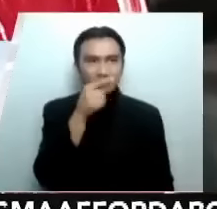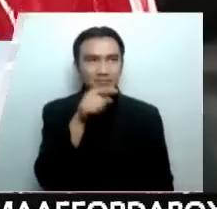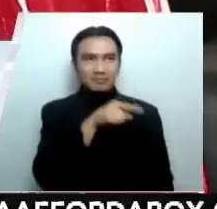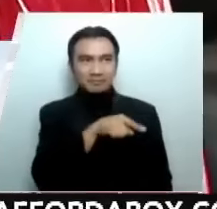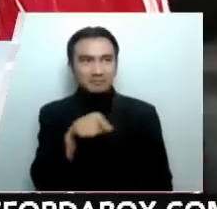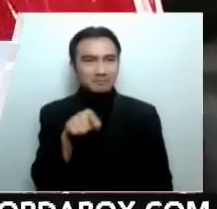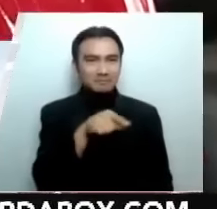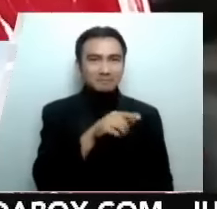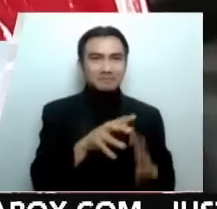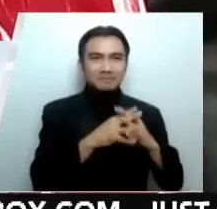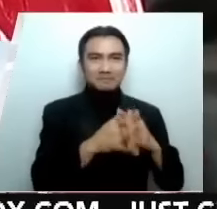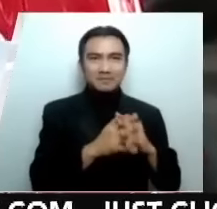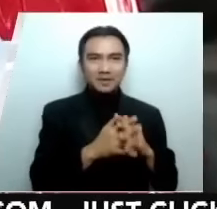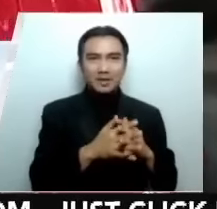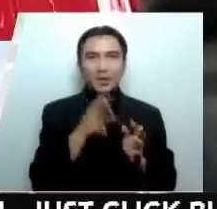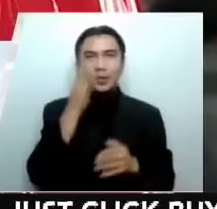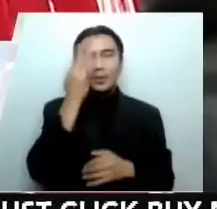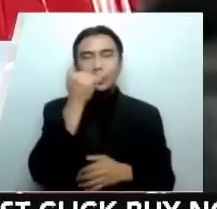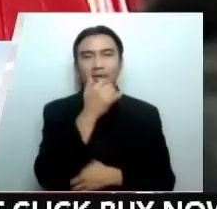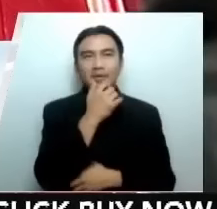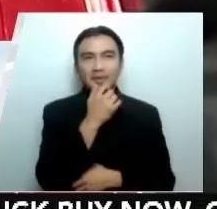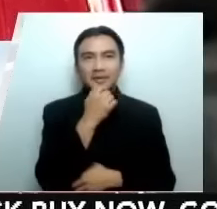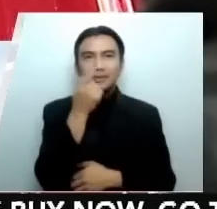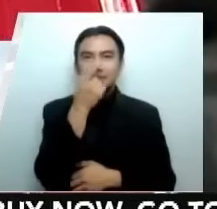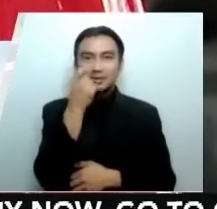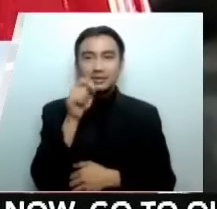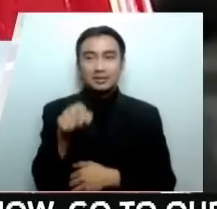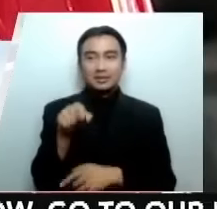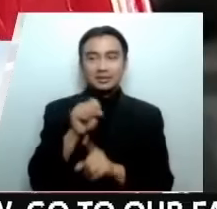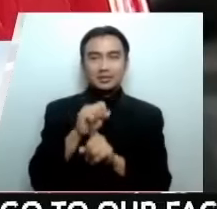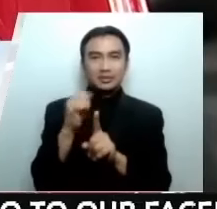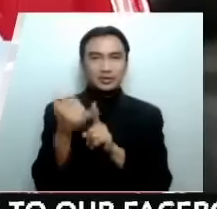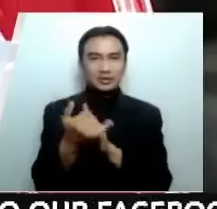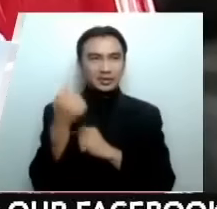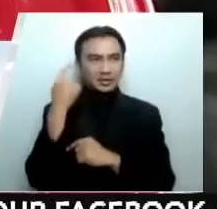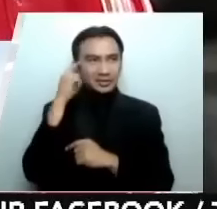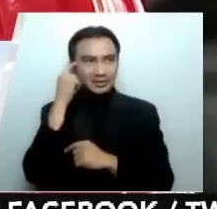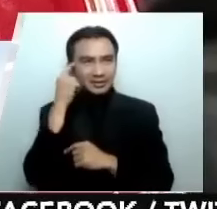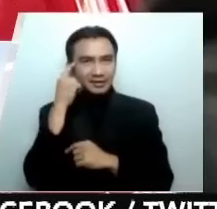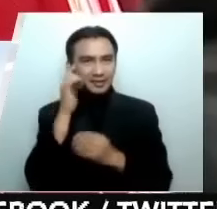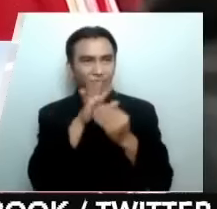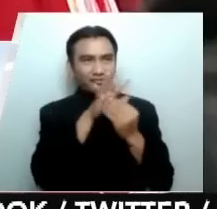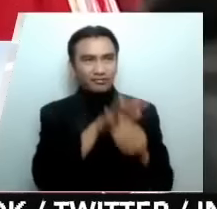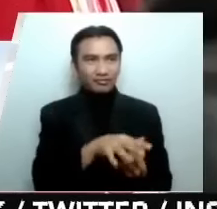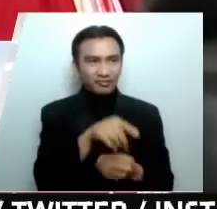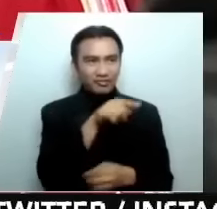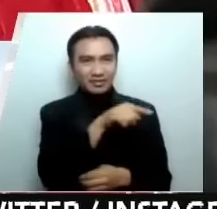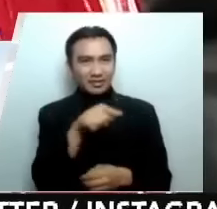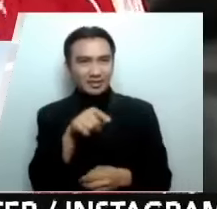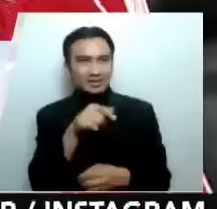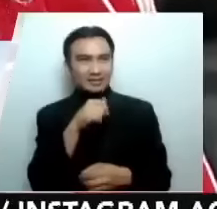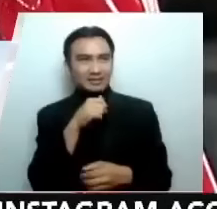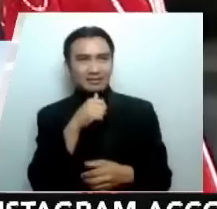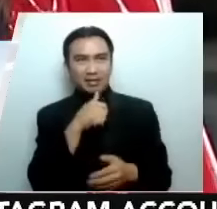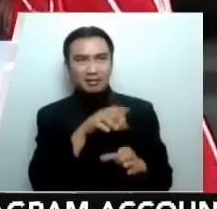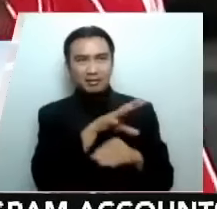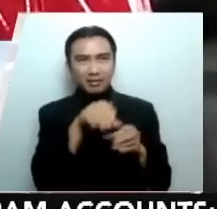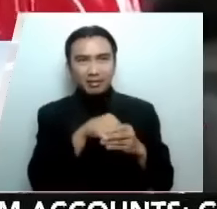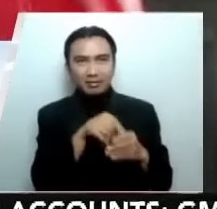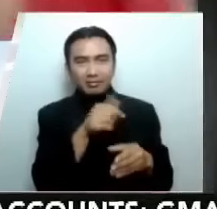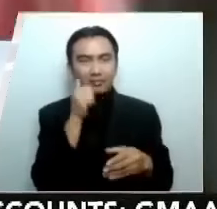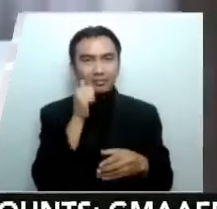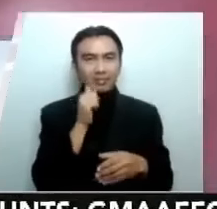industry is because of our society na feeling nila hindi ito pambabae or women should be doing